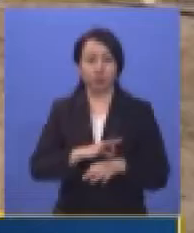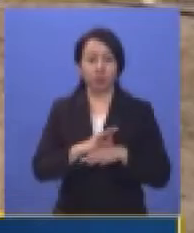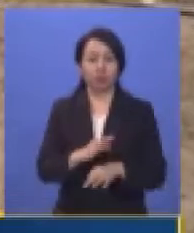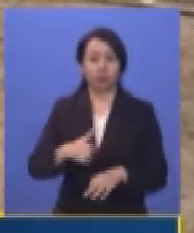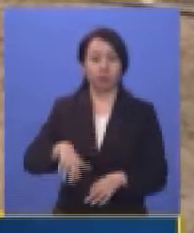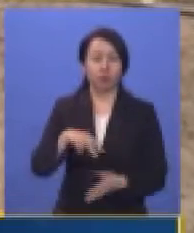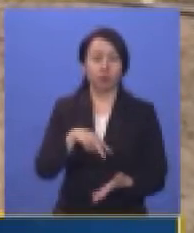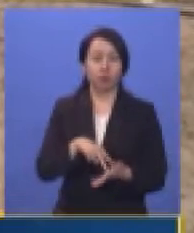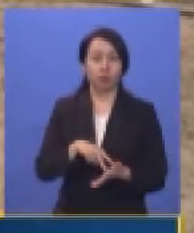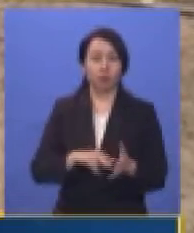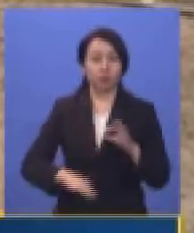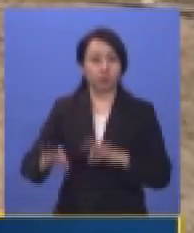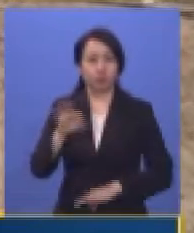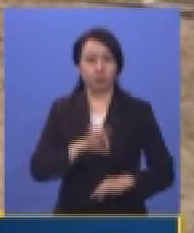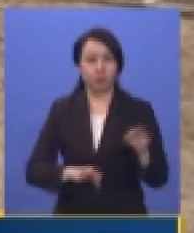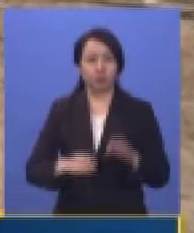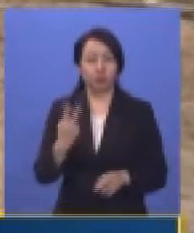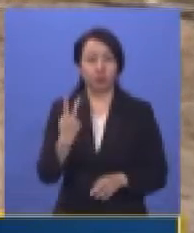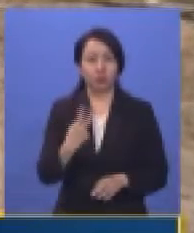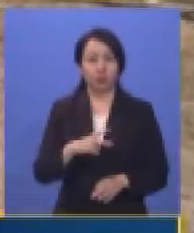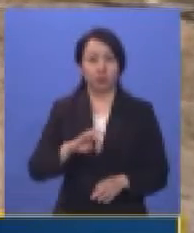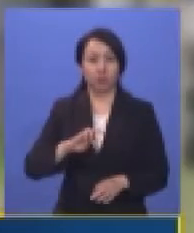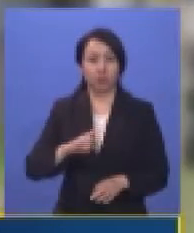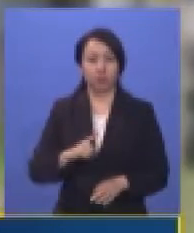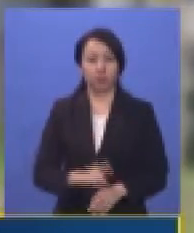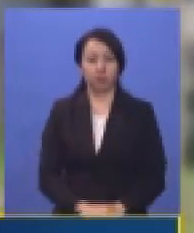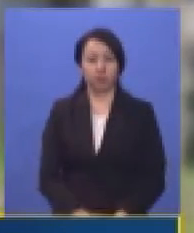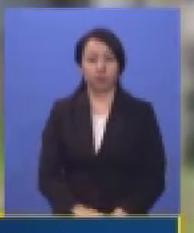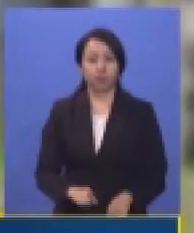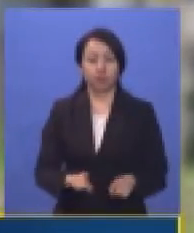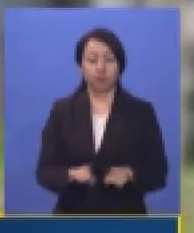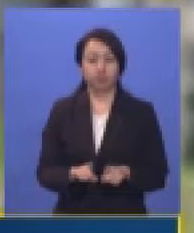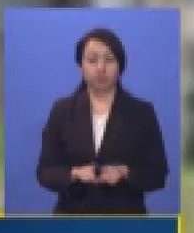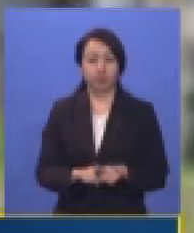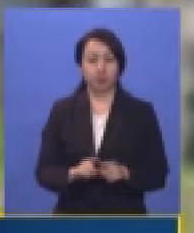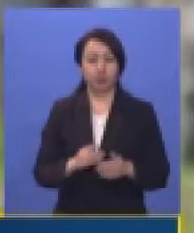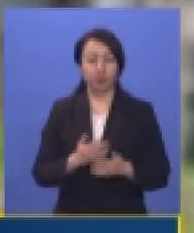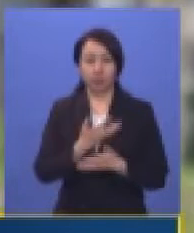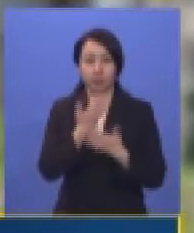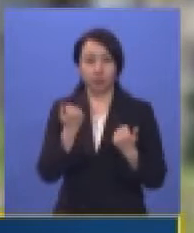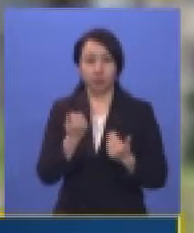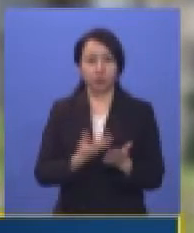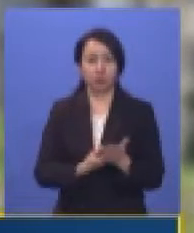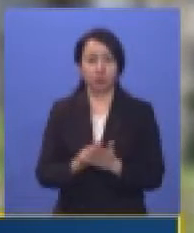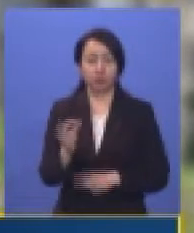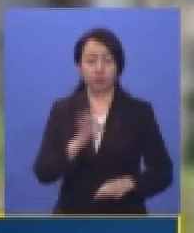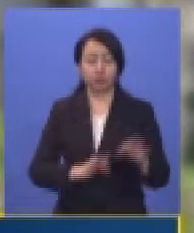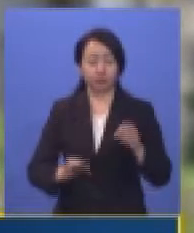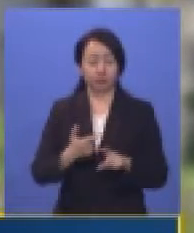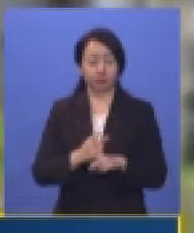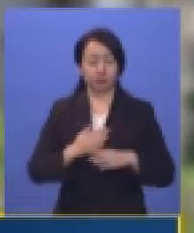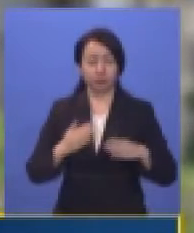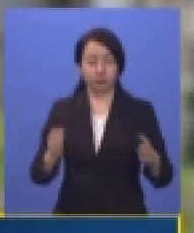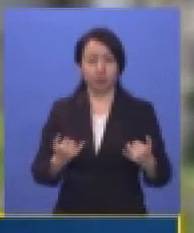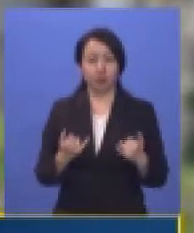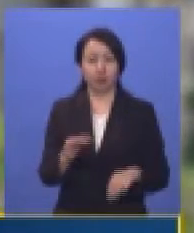ходом. Стоимость проекта составляет 20 миллиардов тенге. Таких не существует объемов. И сумма реализации точно очень крупная. Получается,